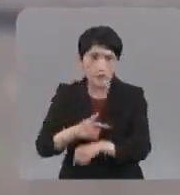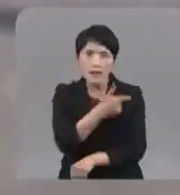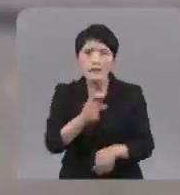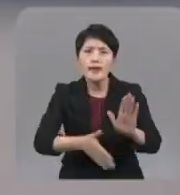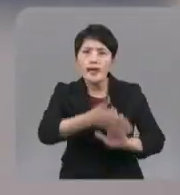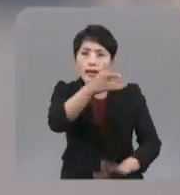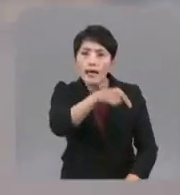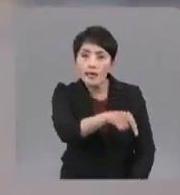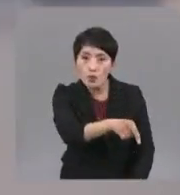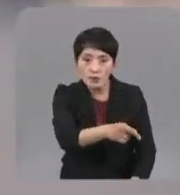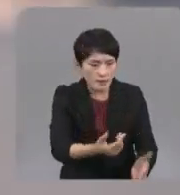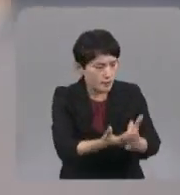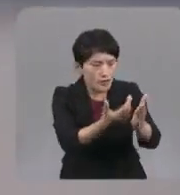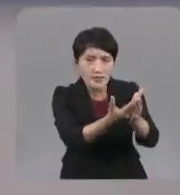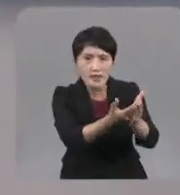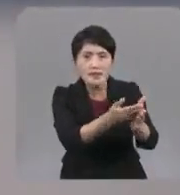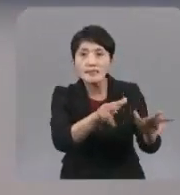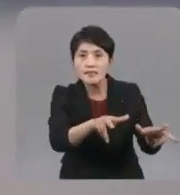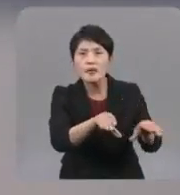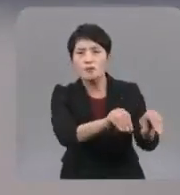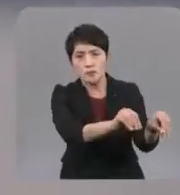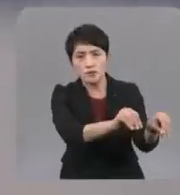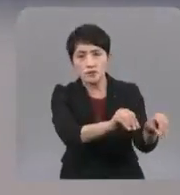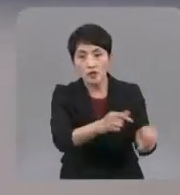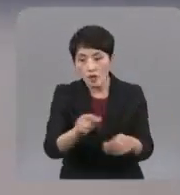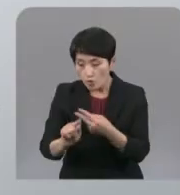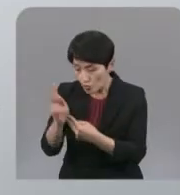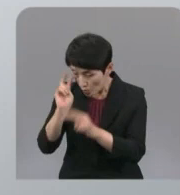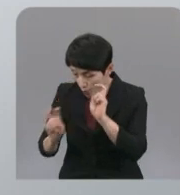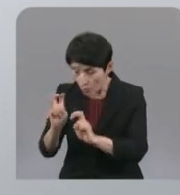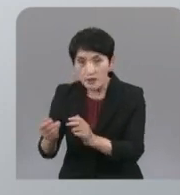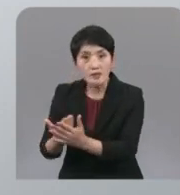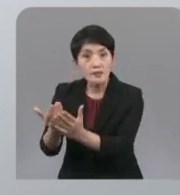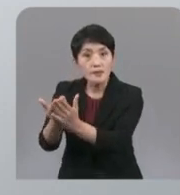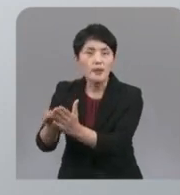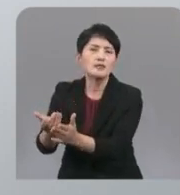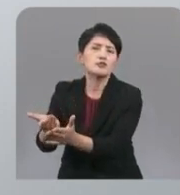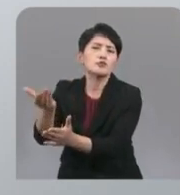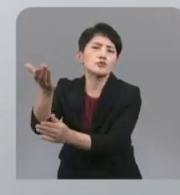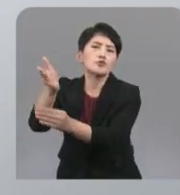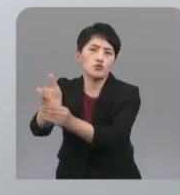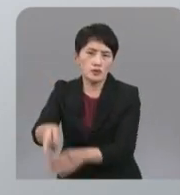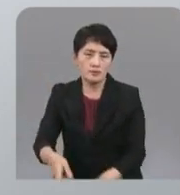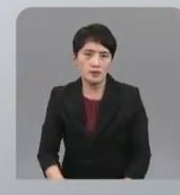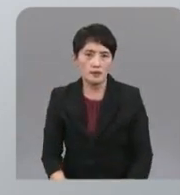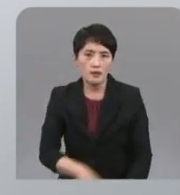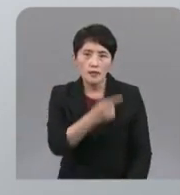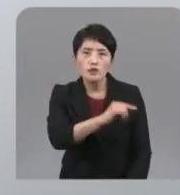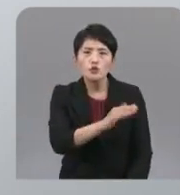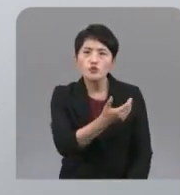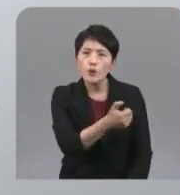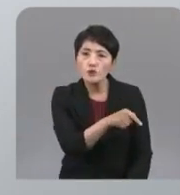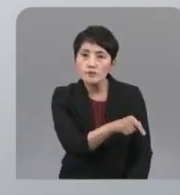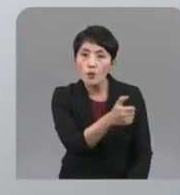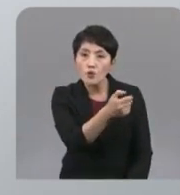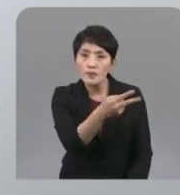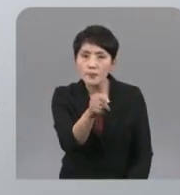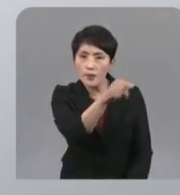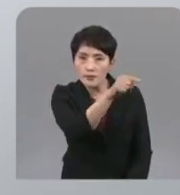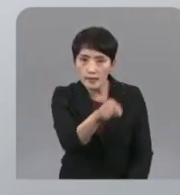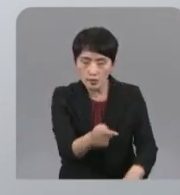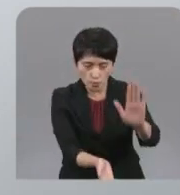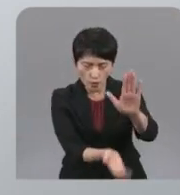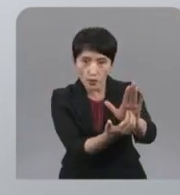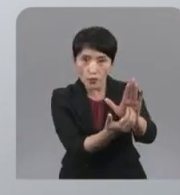nhiệt độ bình quân hàng năm trong thời gian này của 16 thành phố tại Hàn Quốc tăng 0,37 độ C 10 năm một lần trong đó khoảng 24